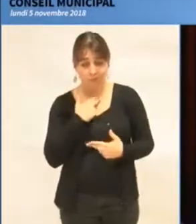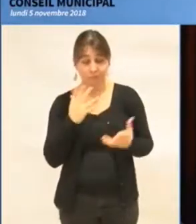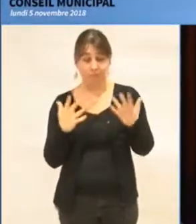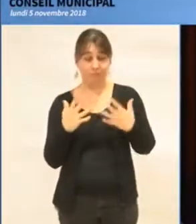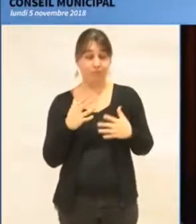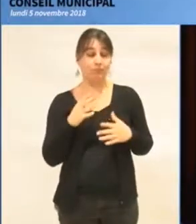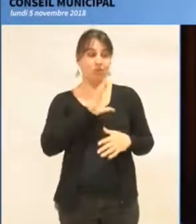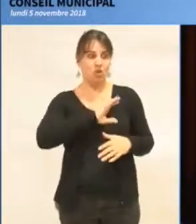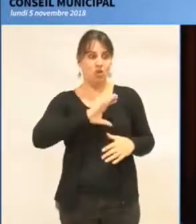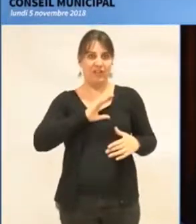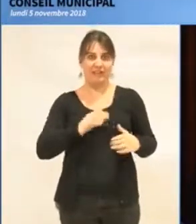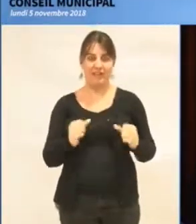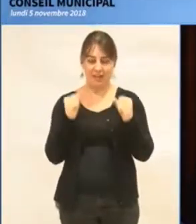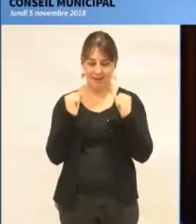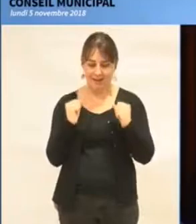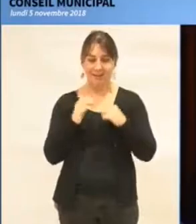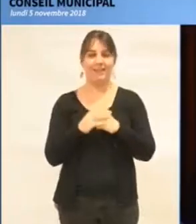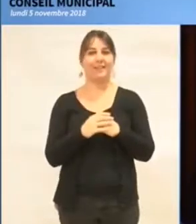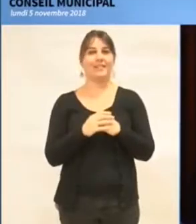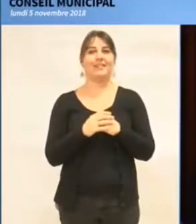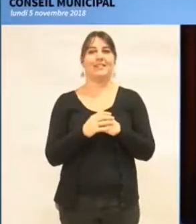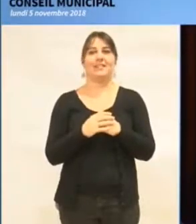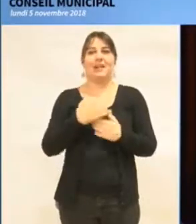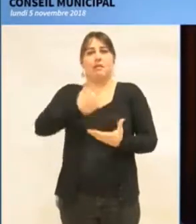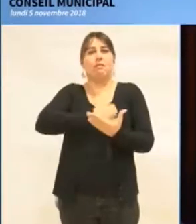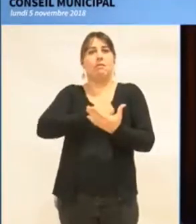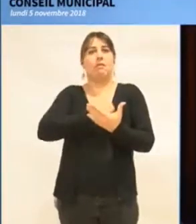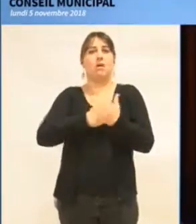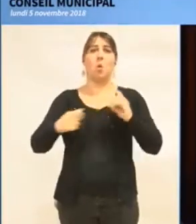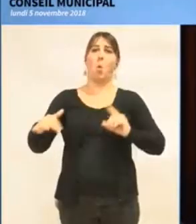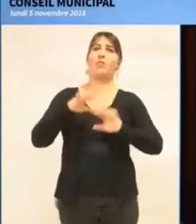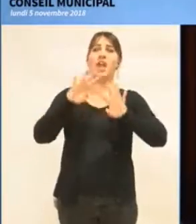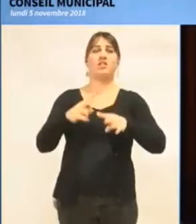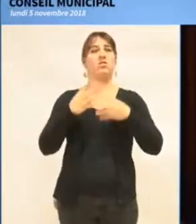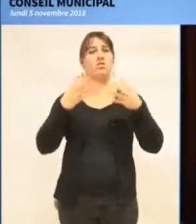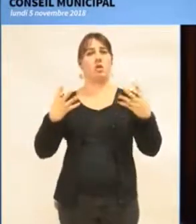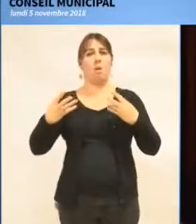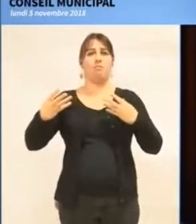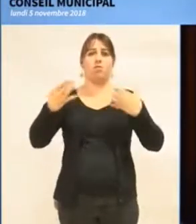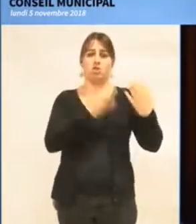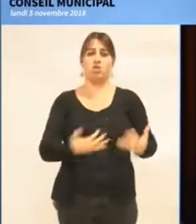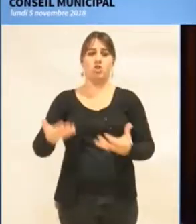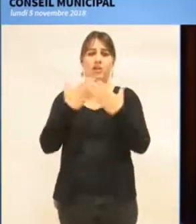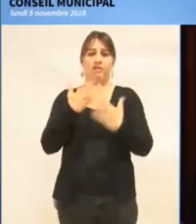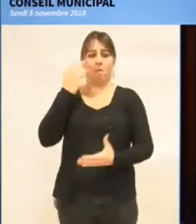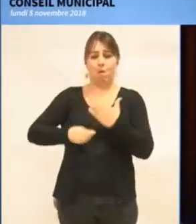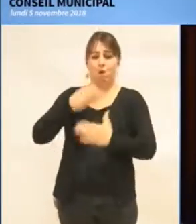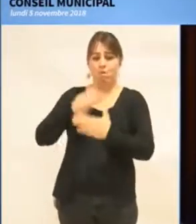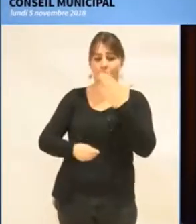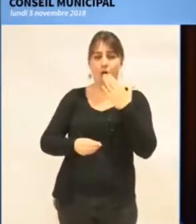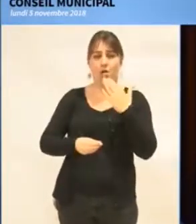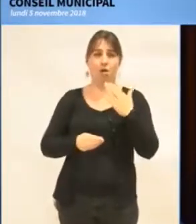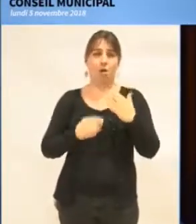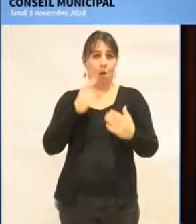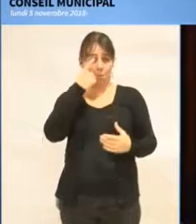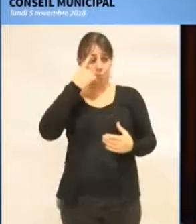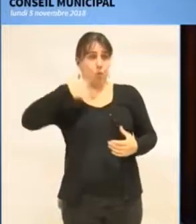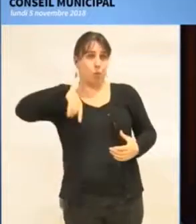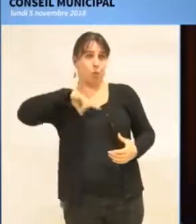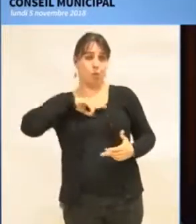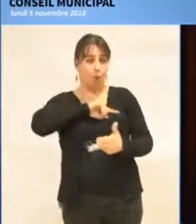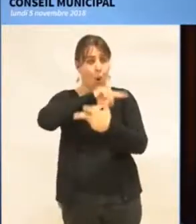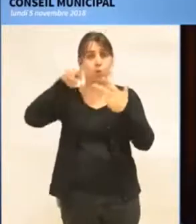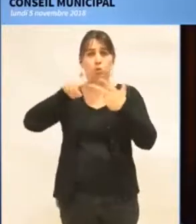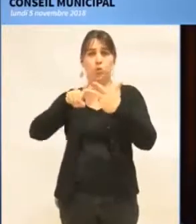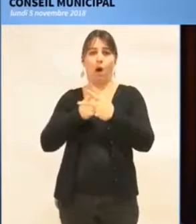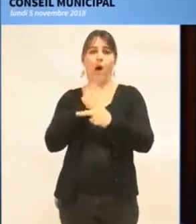malade, donc je vais essayer de tenir. Cette absence d'éléments de contexte ne vous permettent pas d'évoquer 3 points importants à nos yeux que nous devons avoir